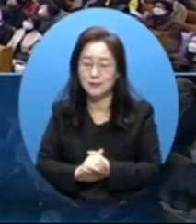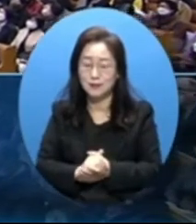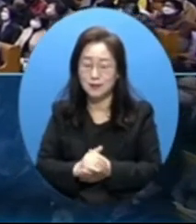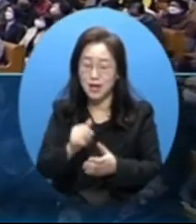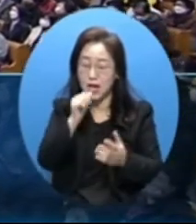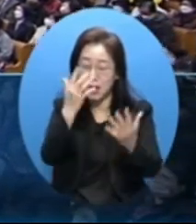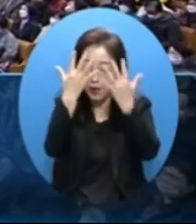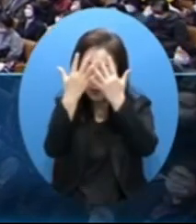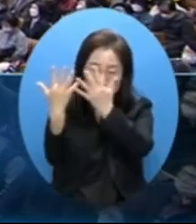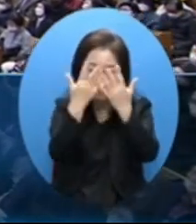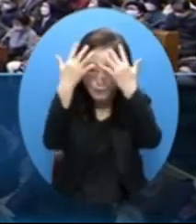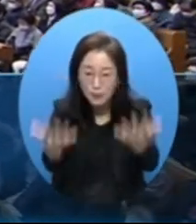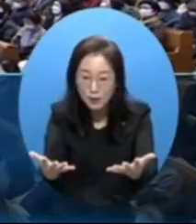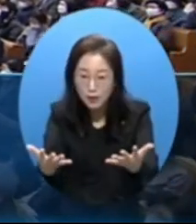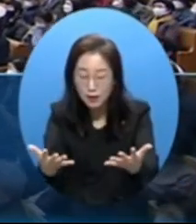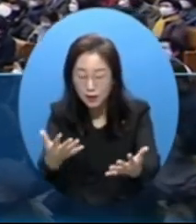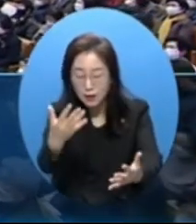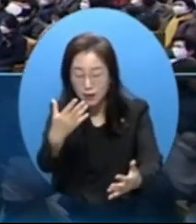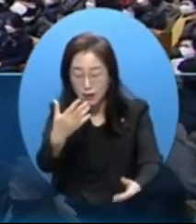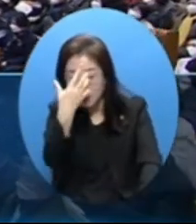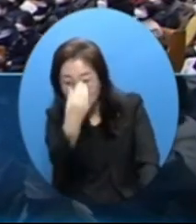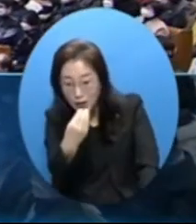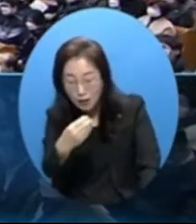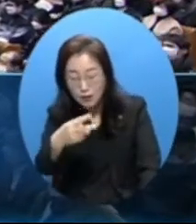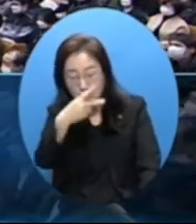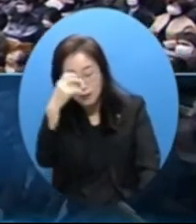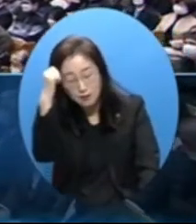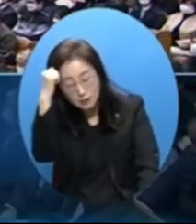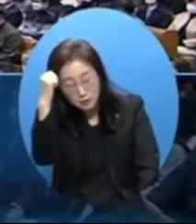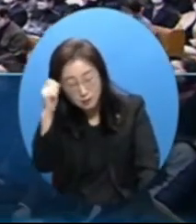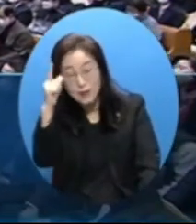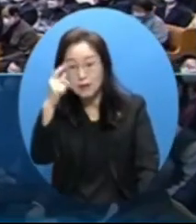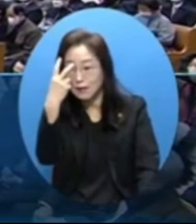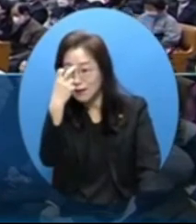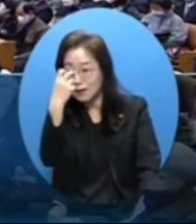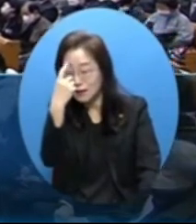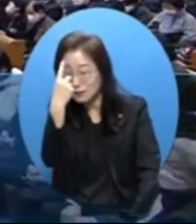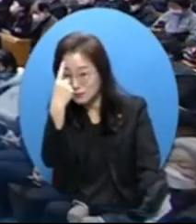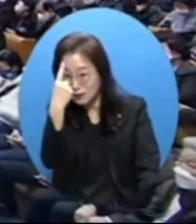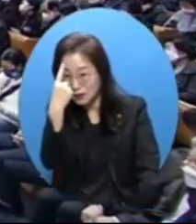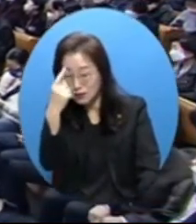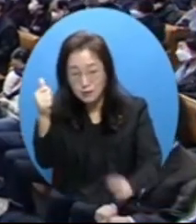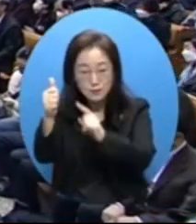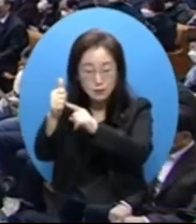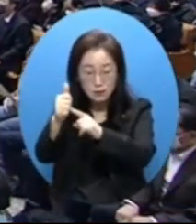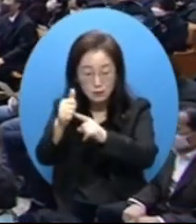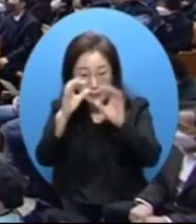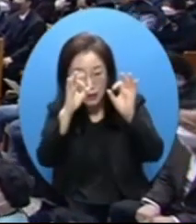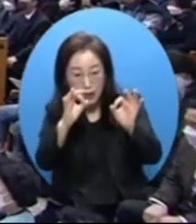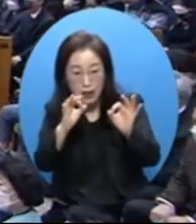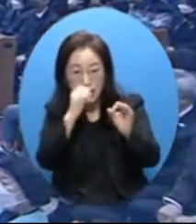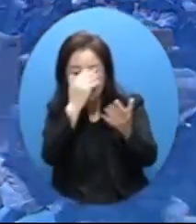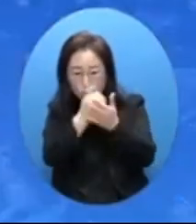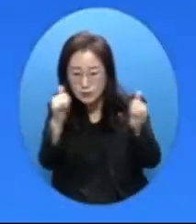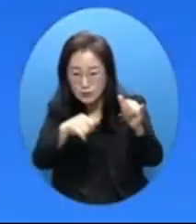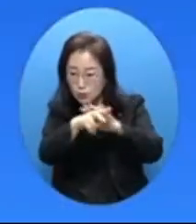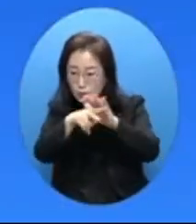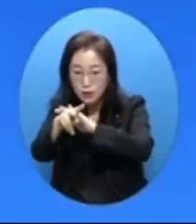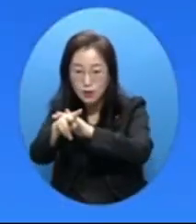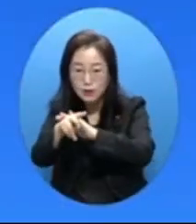옥문이 다 열린 것을 보고 잠을 자다가 간석아 끼어보니 죄들이 다 도망간 줄로